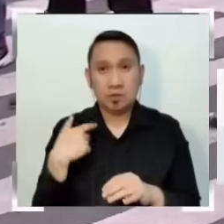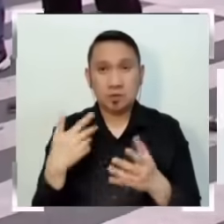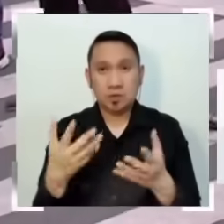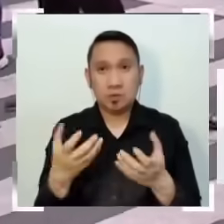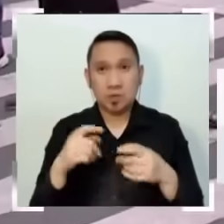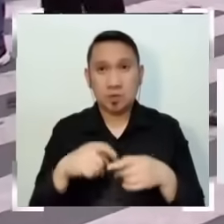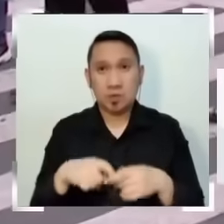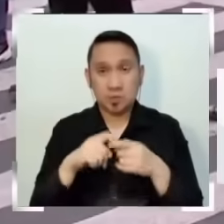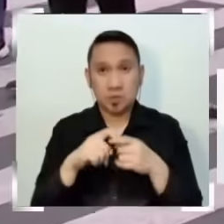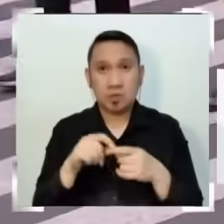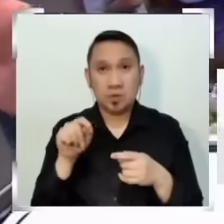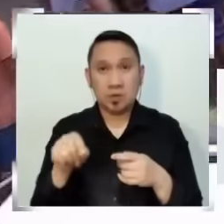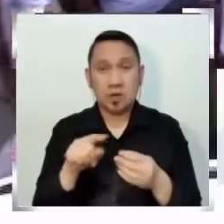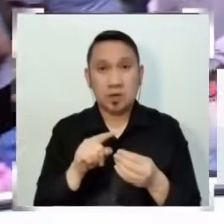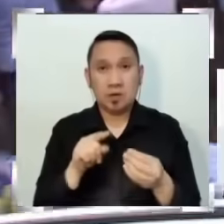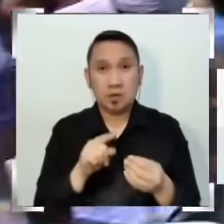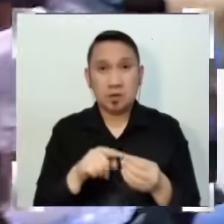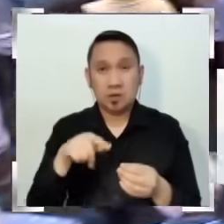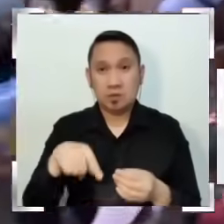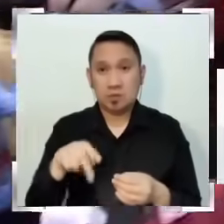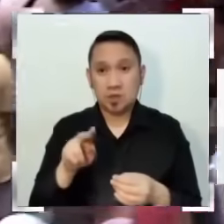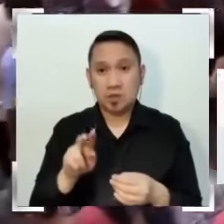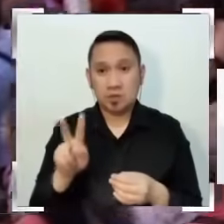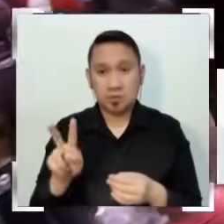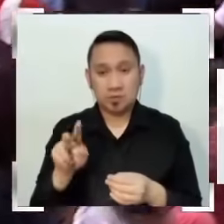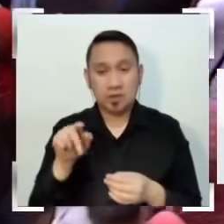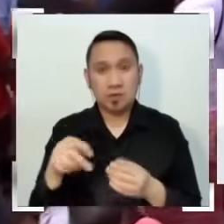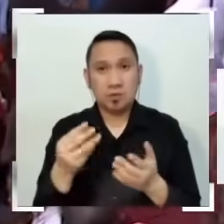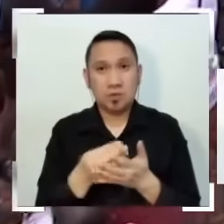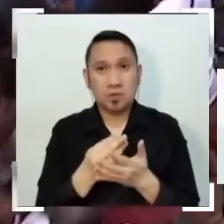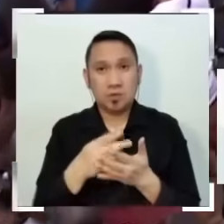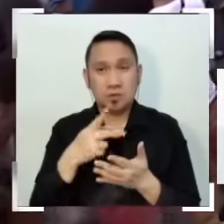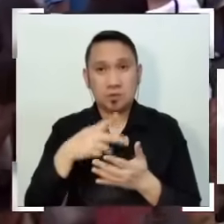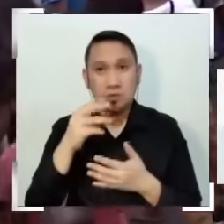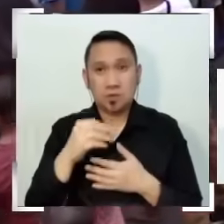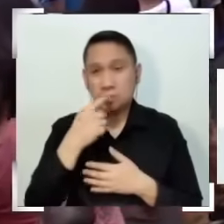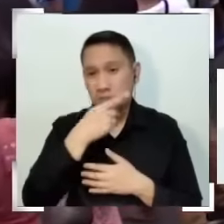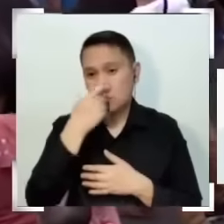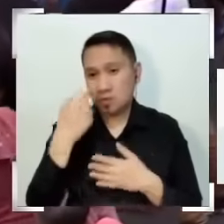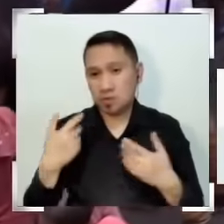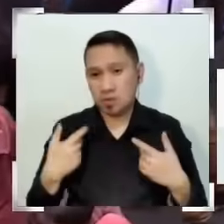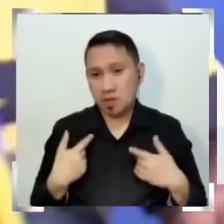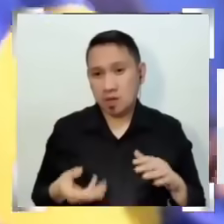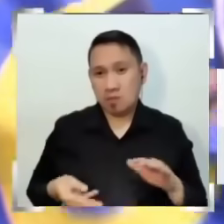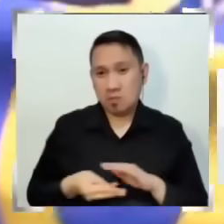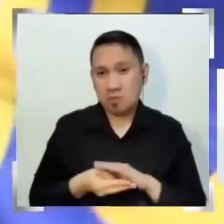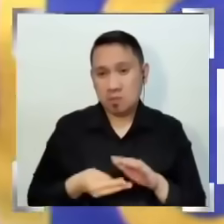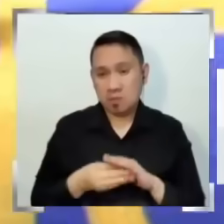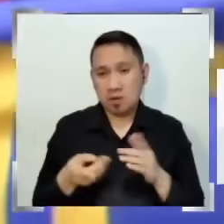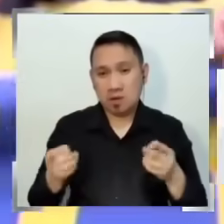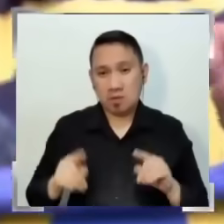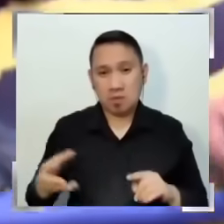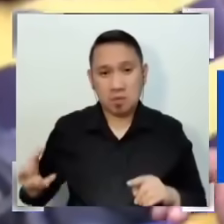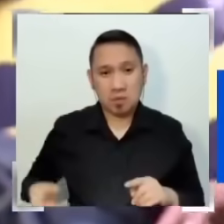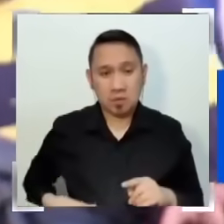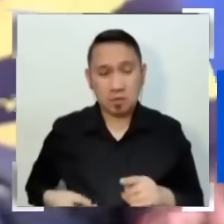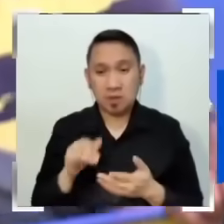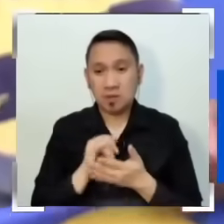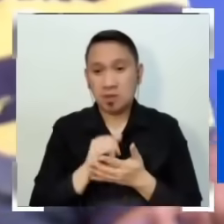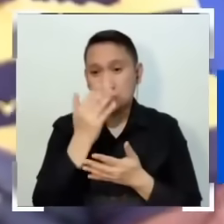ang implementasyon ng PUV Modernization Program, lalo pat may alegasyon ng korupsyon sa pagpapatupad nito. Kaya pala kami